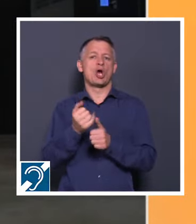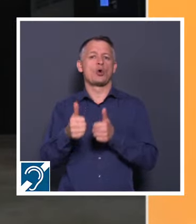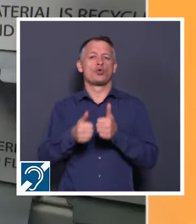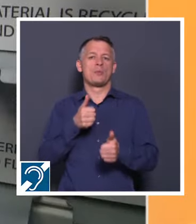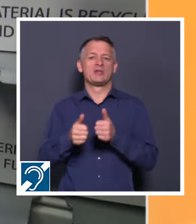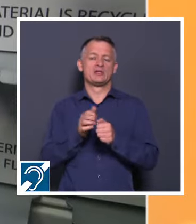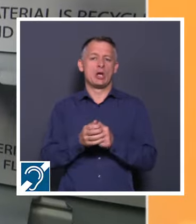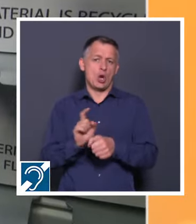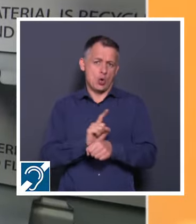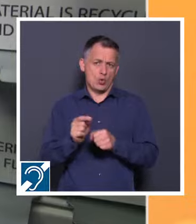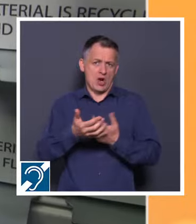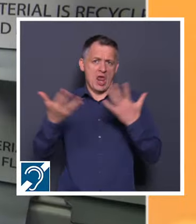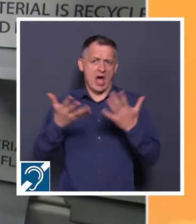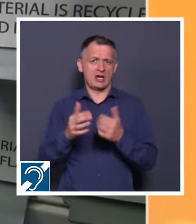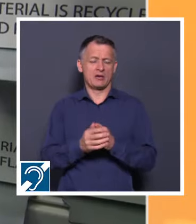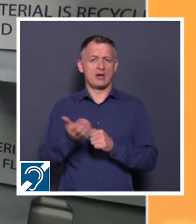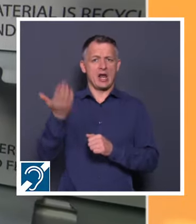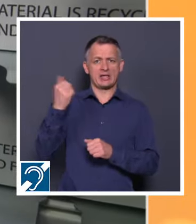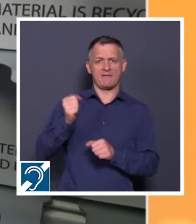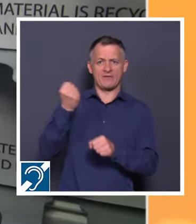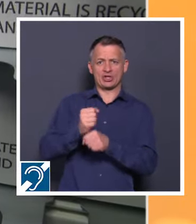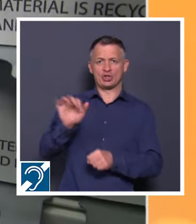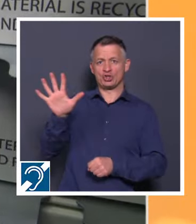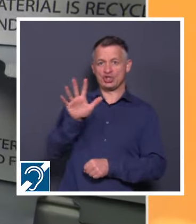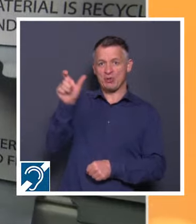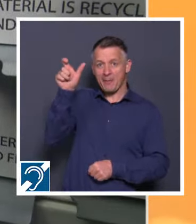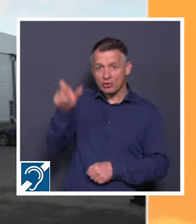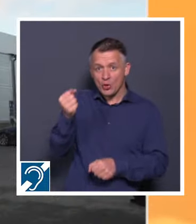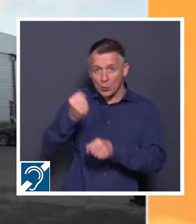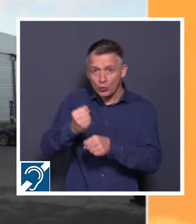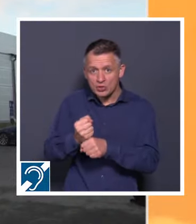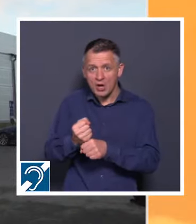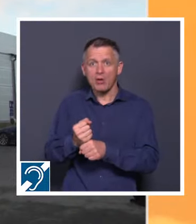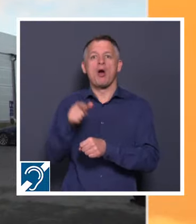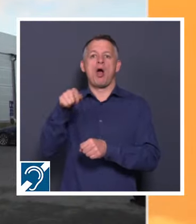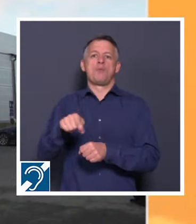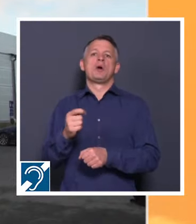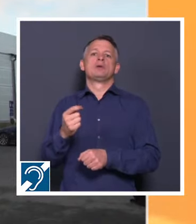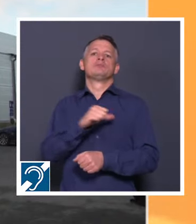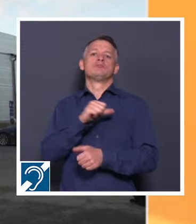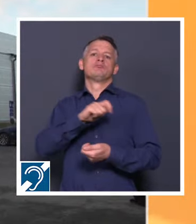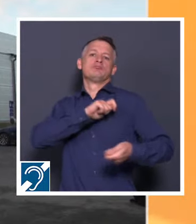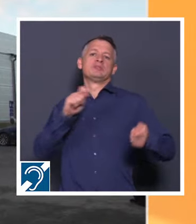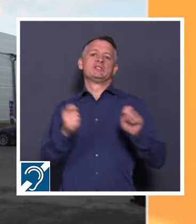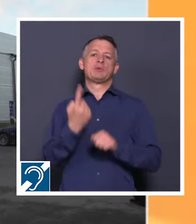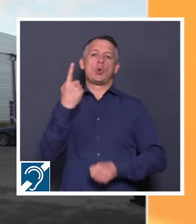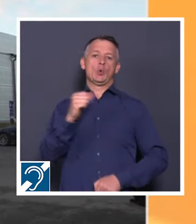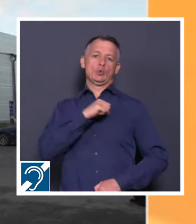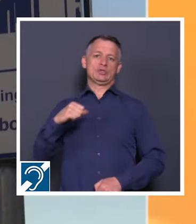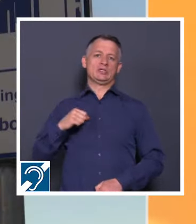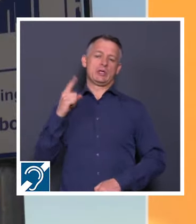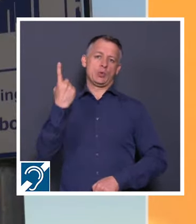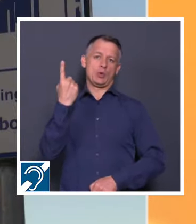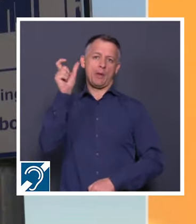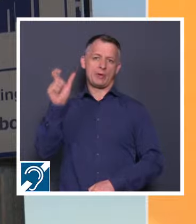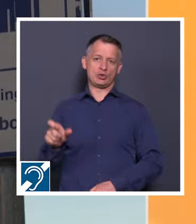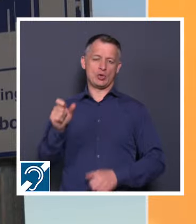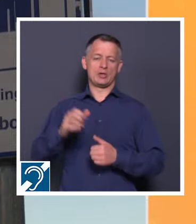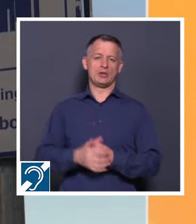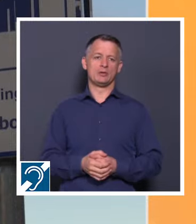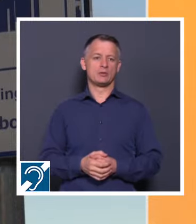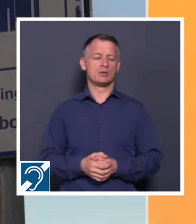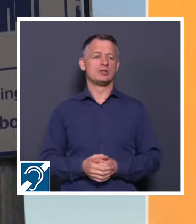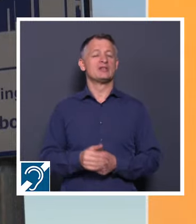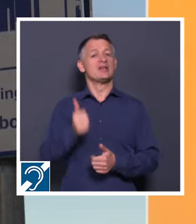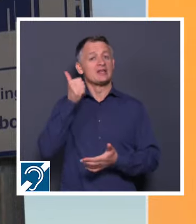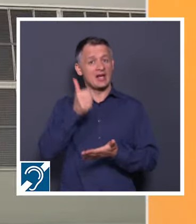5 oameni pot fi făcute acum de un singur om, pentru că pot să automatizezi într-adevăr lucruri care țin